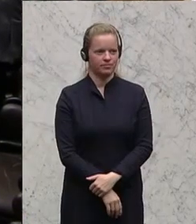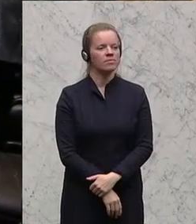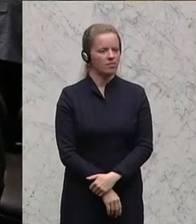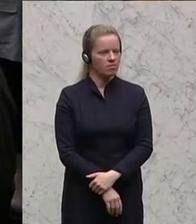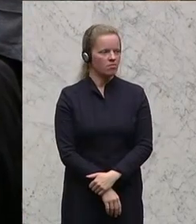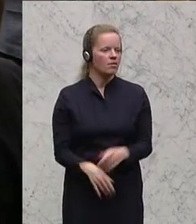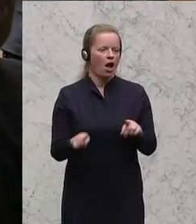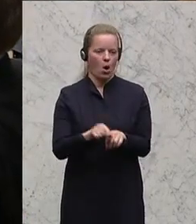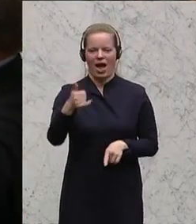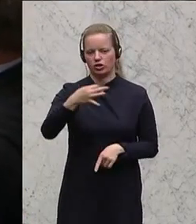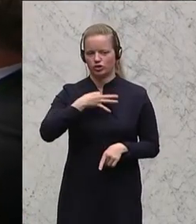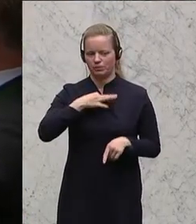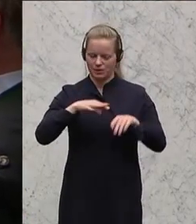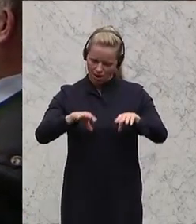Auch das ist einstimmig angenommen.